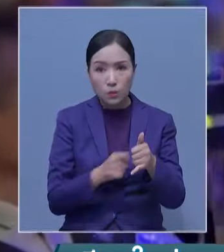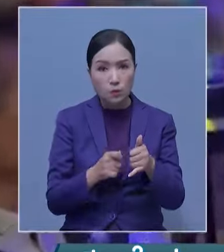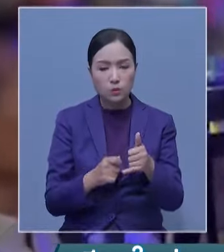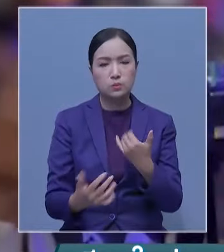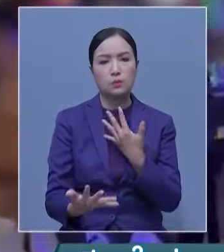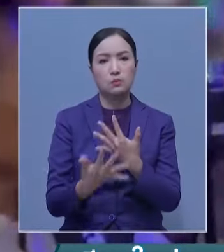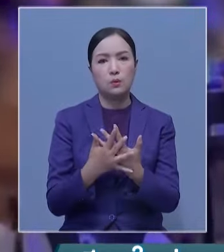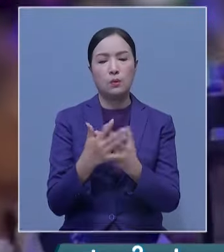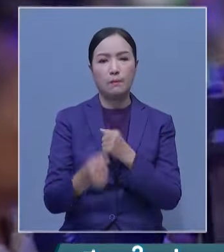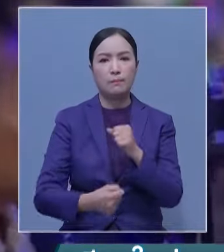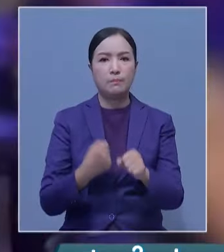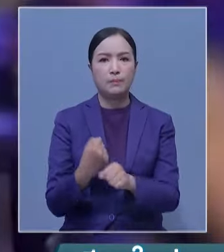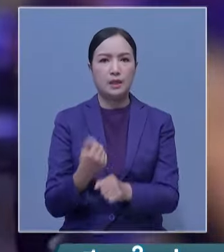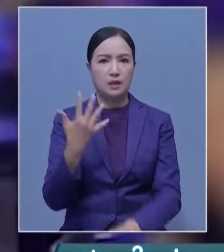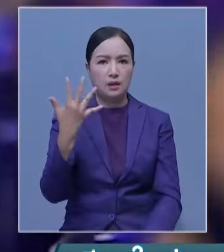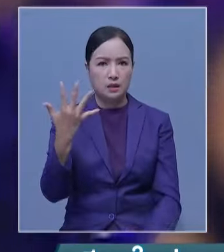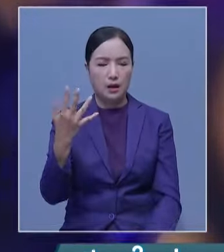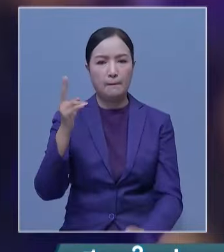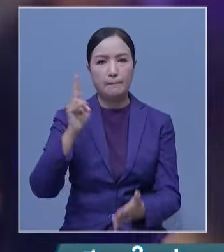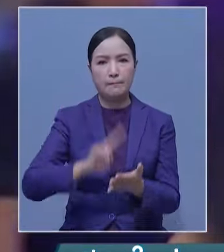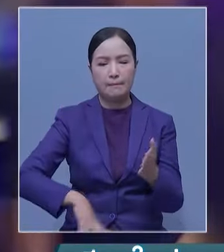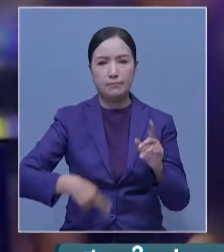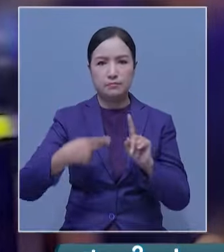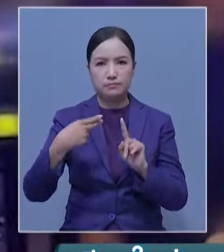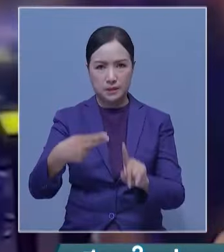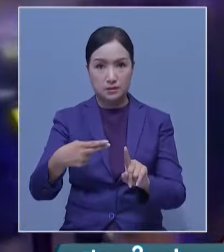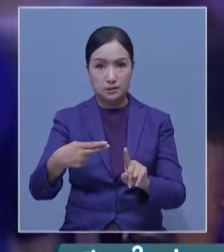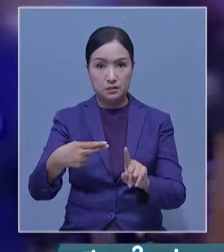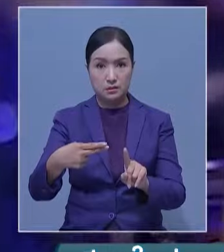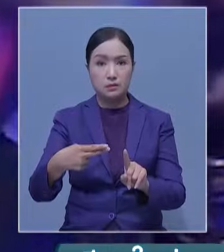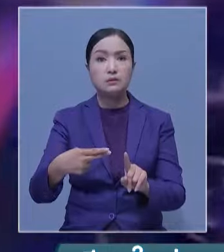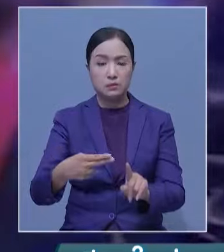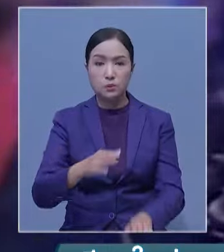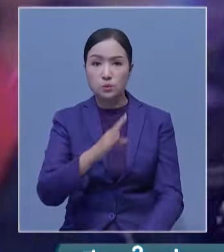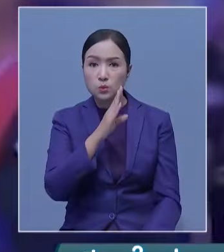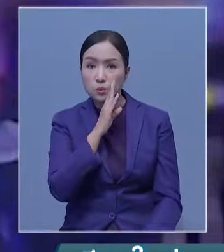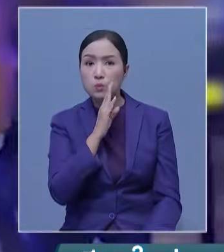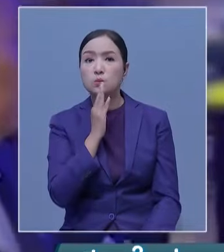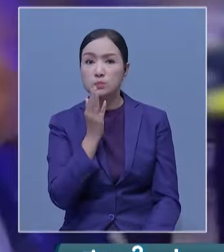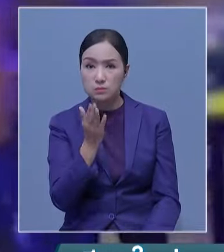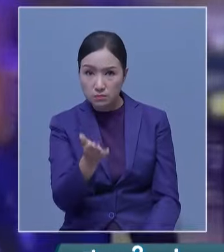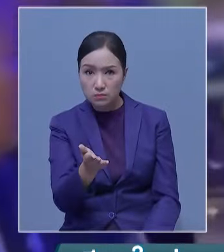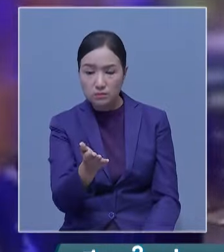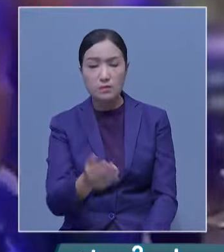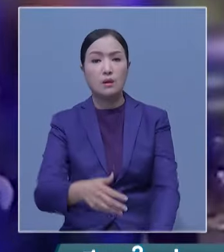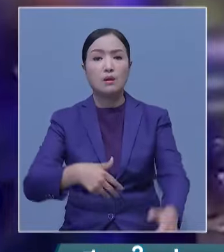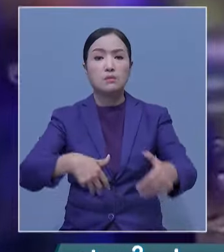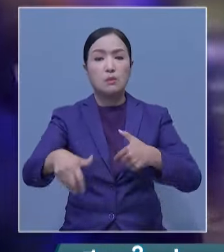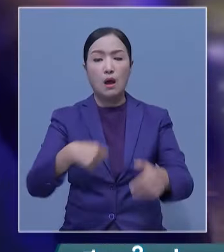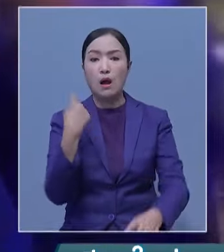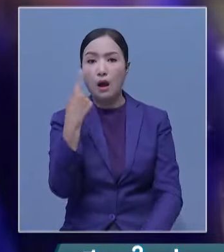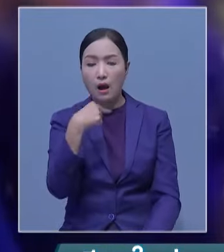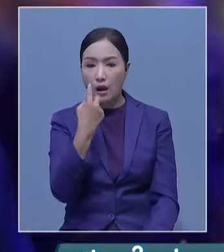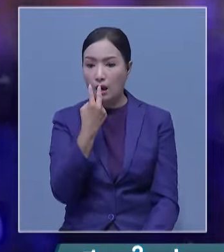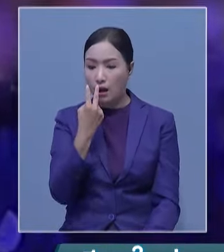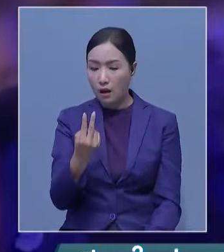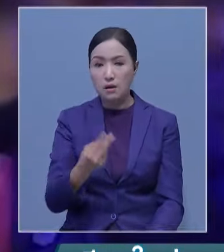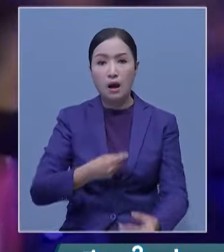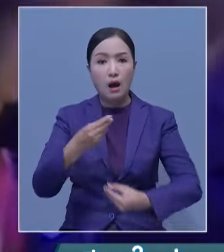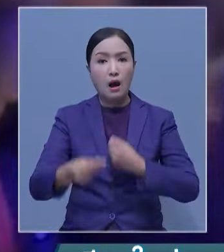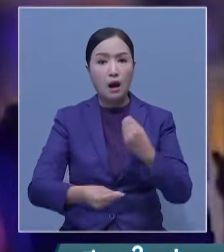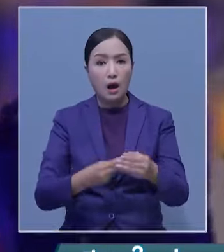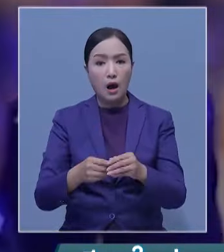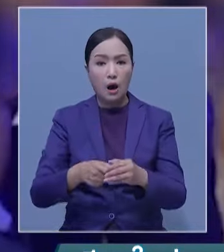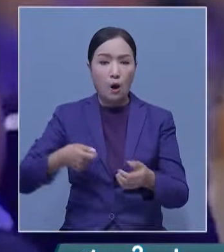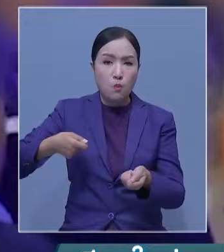คุกไม่เกิน 5ปีและปรับไม่เกิน 10,000บาทเพราะฉะนั้นหากท่านผู้ชมนะครับหรือประชาชนท่านใดพบเห็นการขายลูกโป่ง